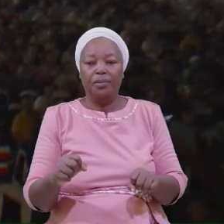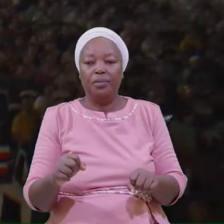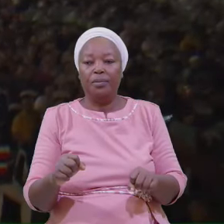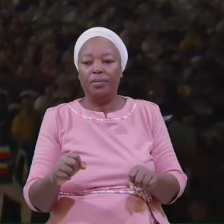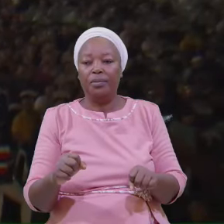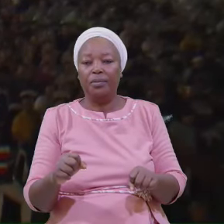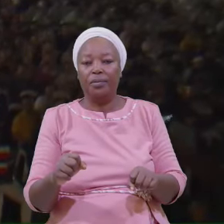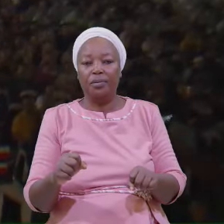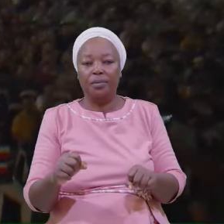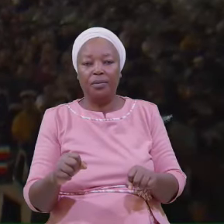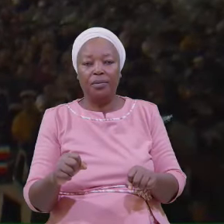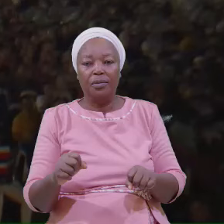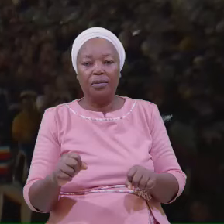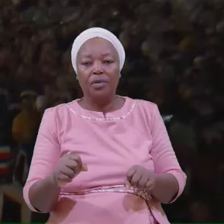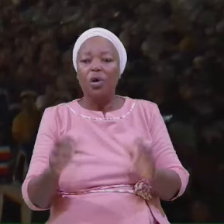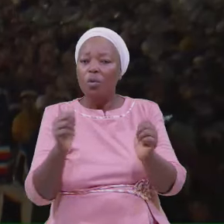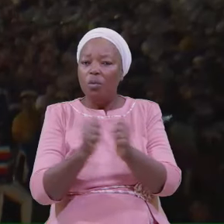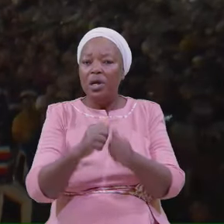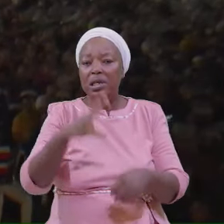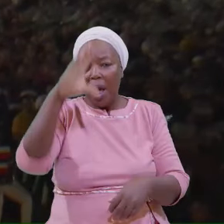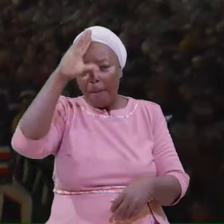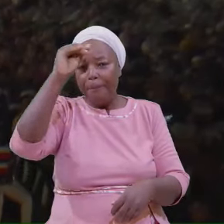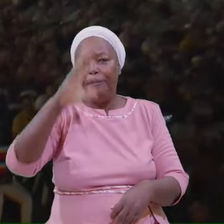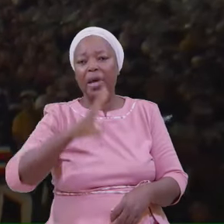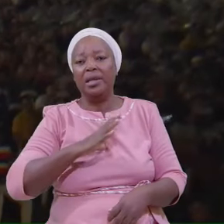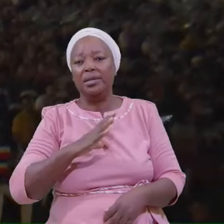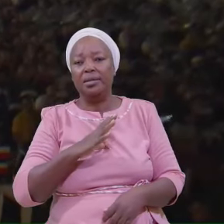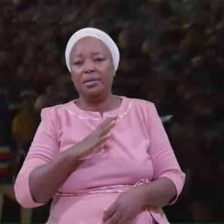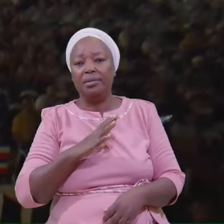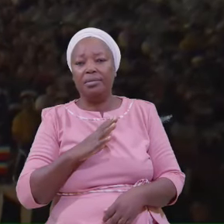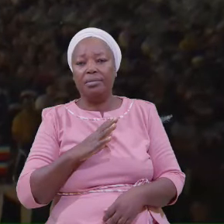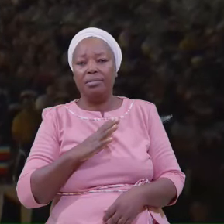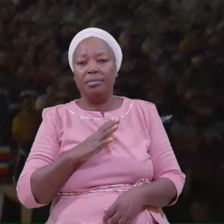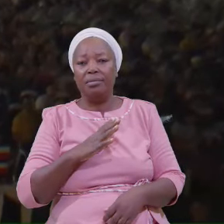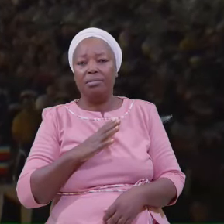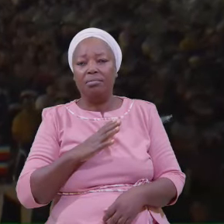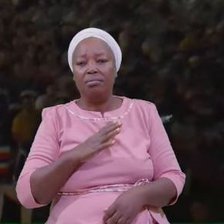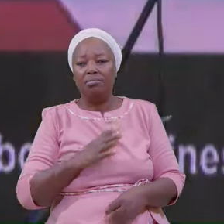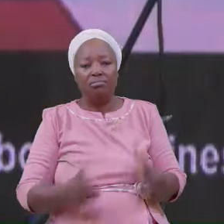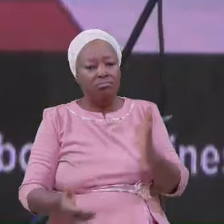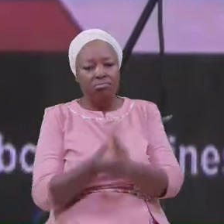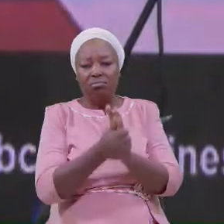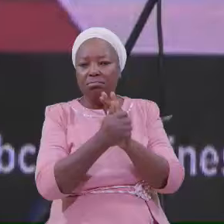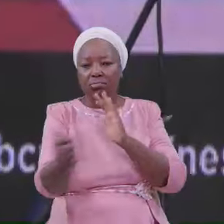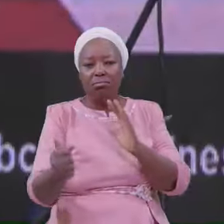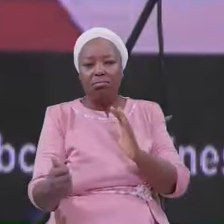posible. With men. Amen. Experts. Great men.